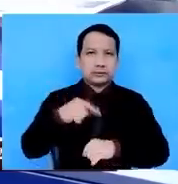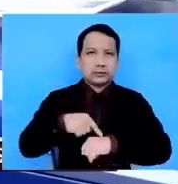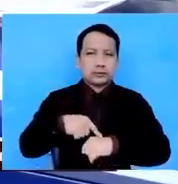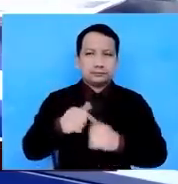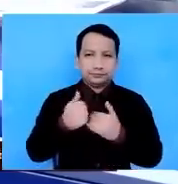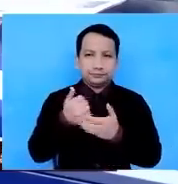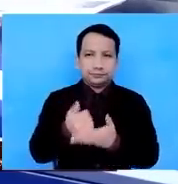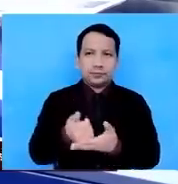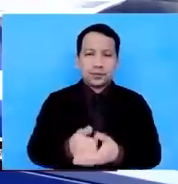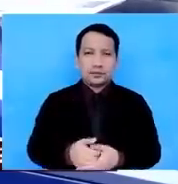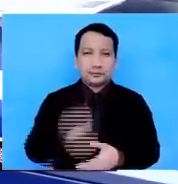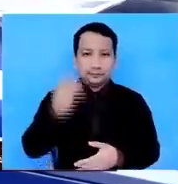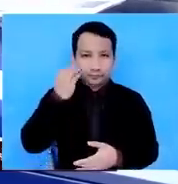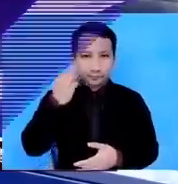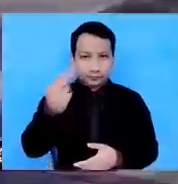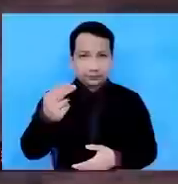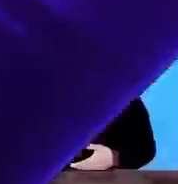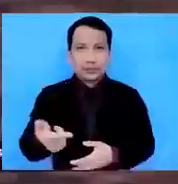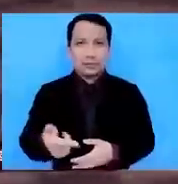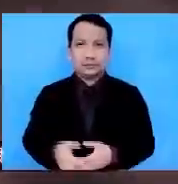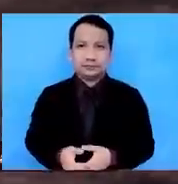si Maricel Halili.